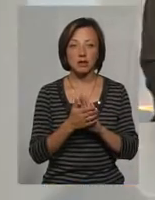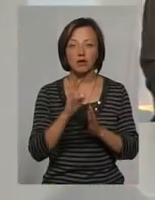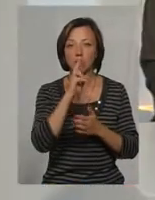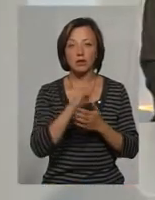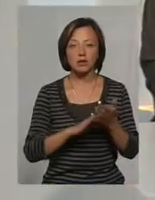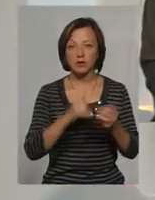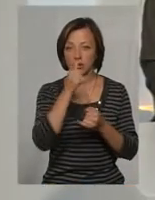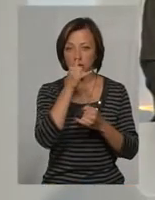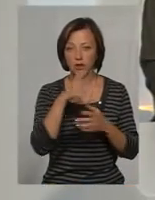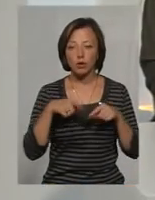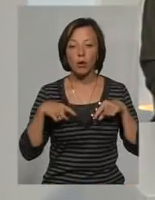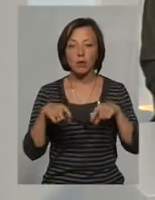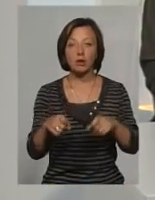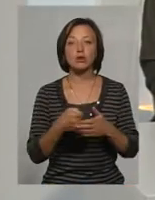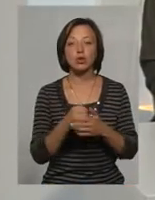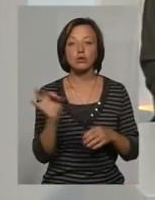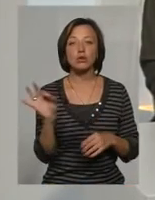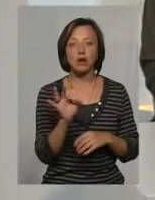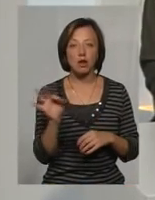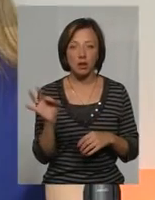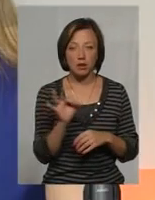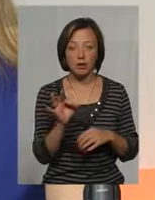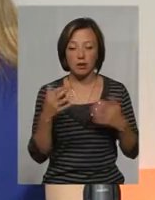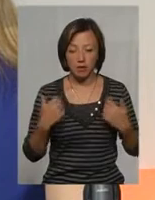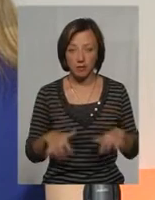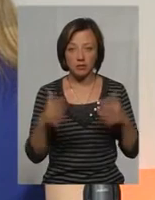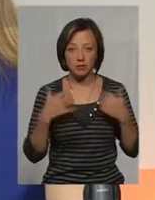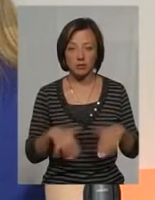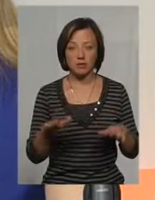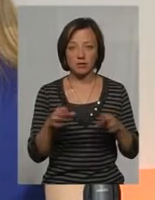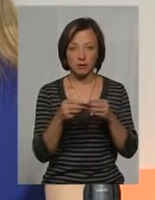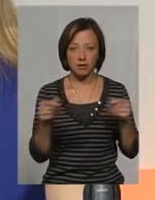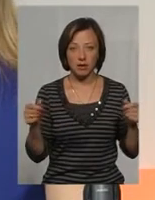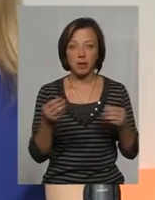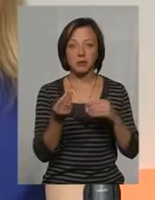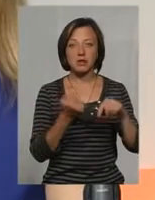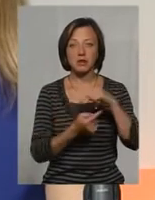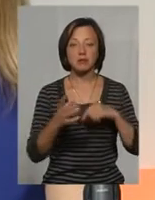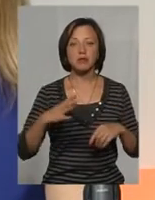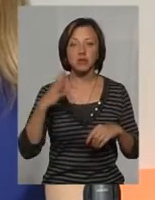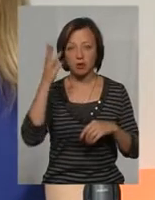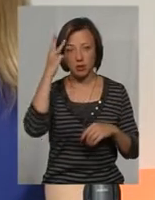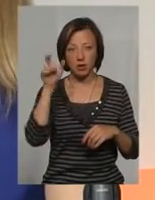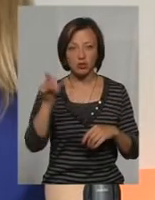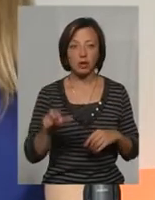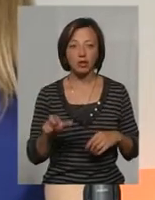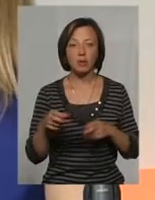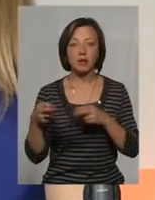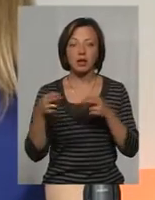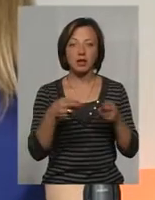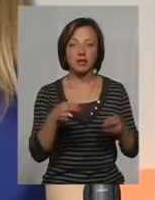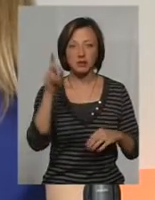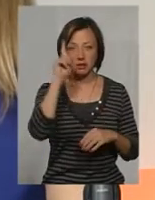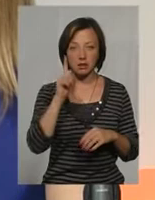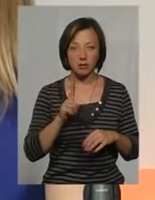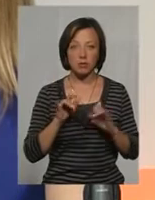що він не мог добігти до туалету, бо з нього все лялося. Він бізнесмен, бивший хмельничанин був, приїхав з